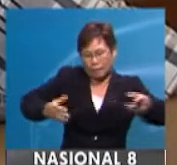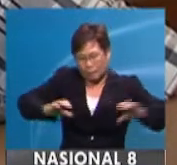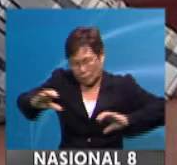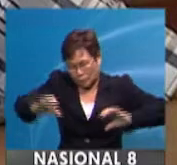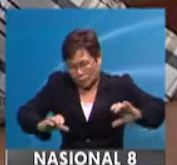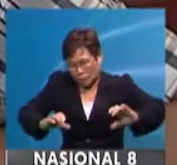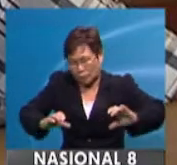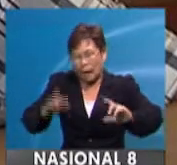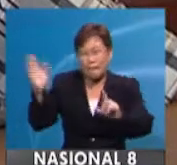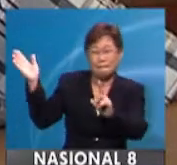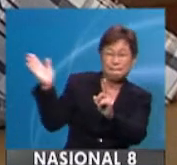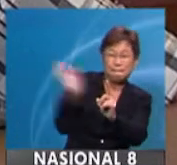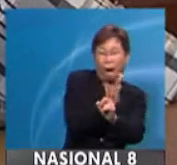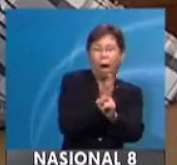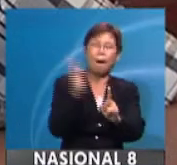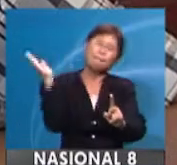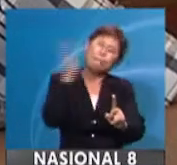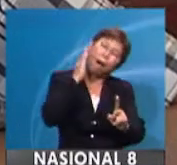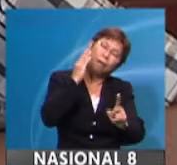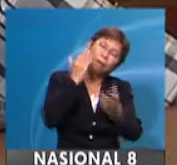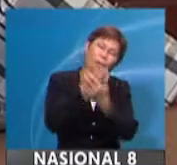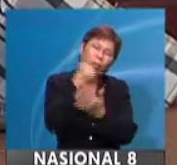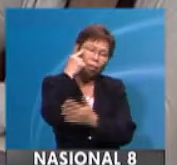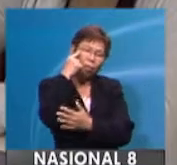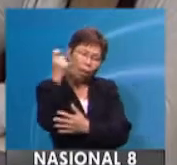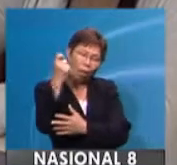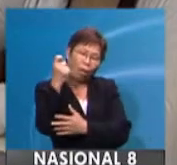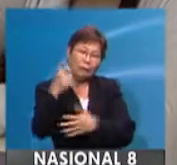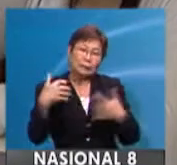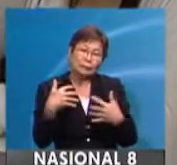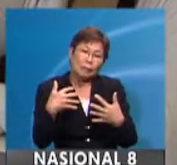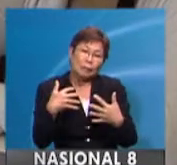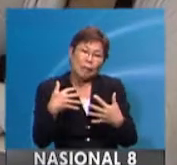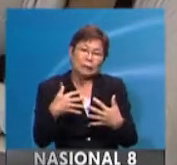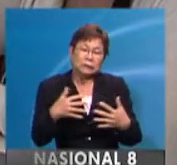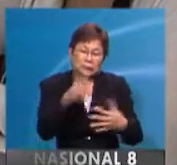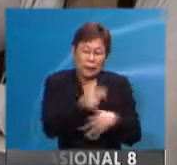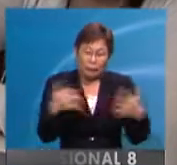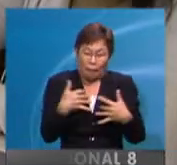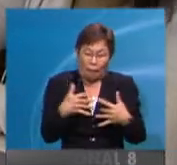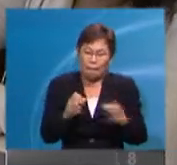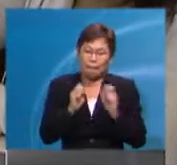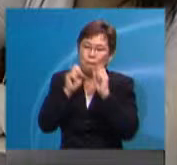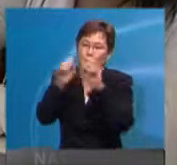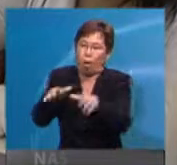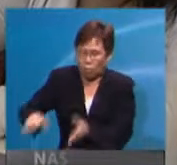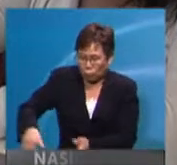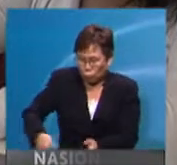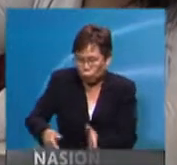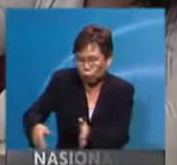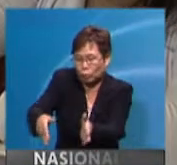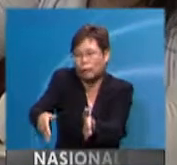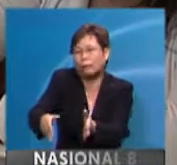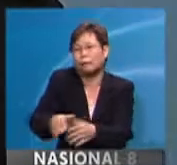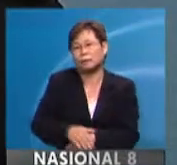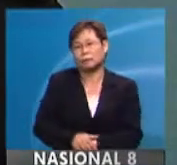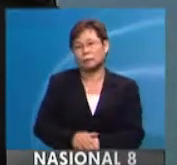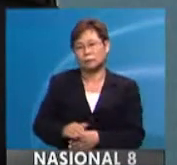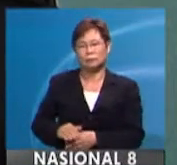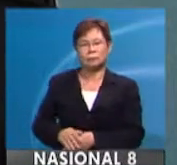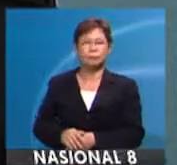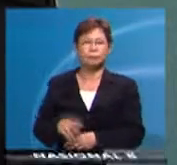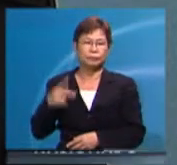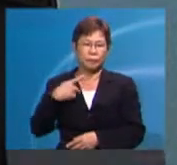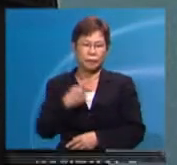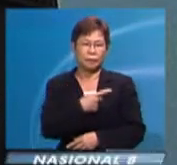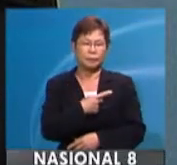telah menampar mangsa sehingga pengsan. Suspek yang panik telah membuang mangsa di Sungai Kampung Jimpanglah. Kami